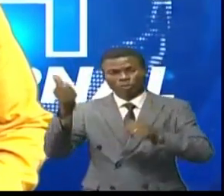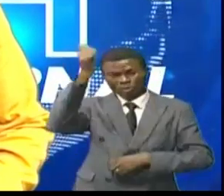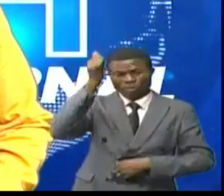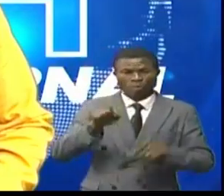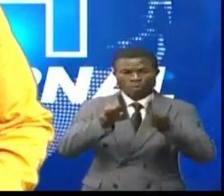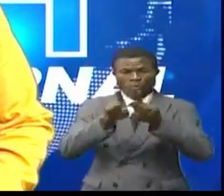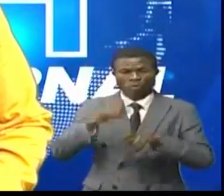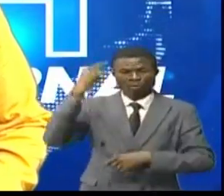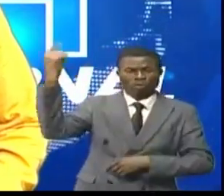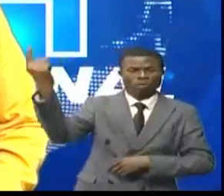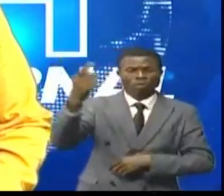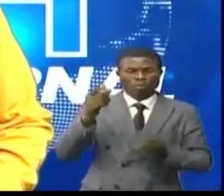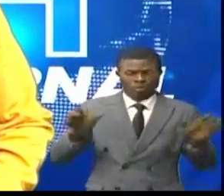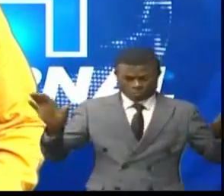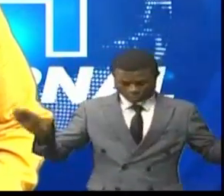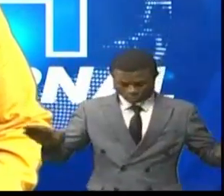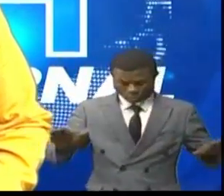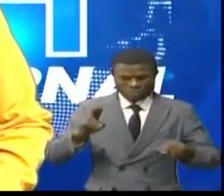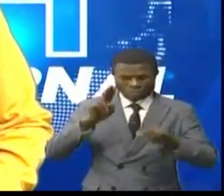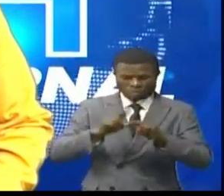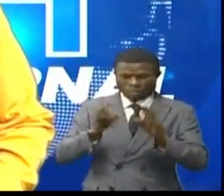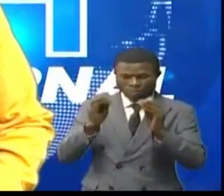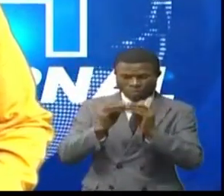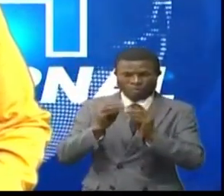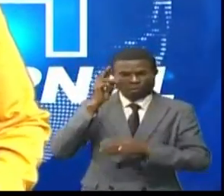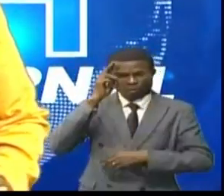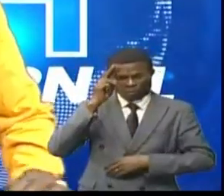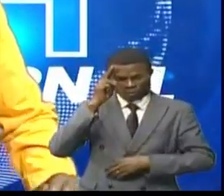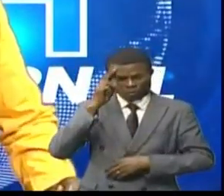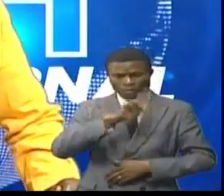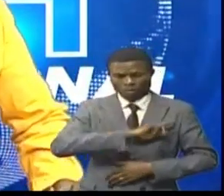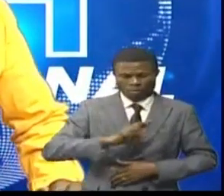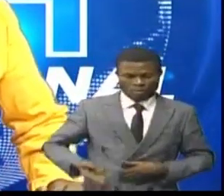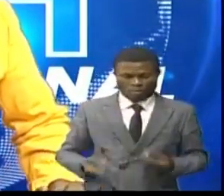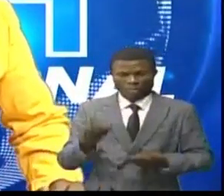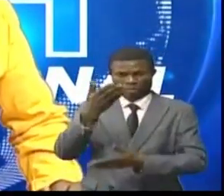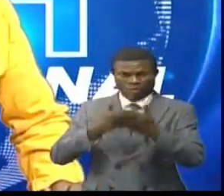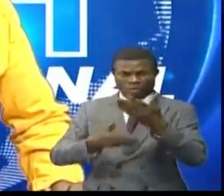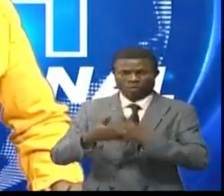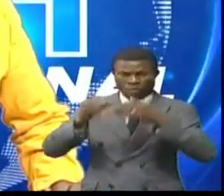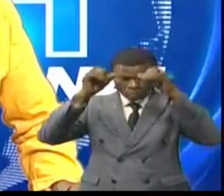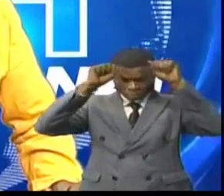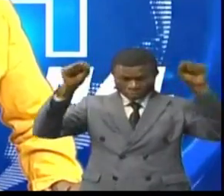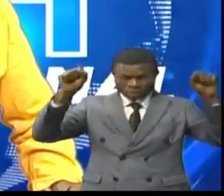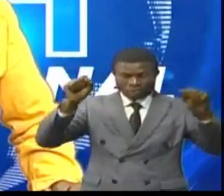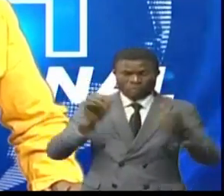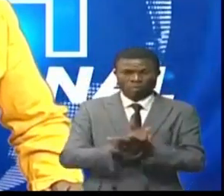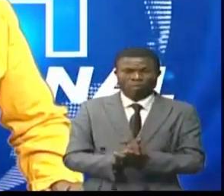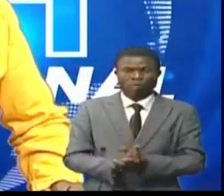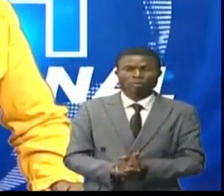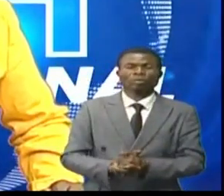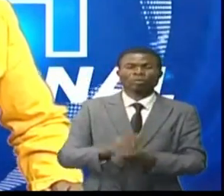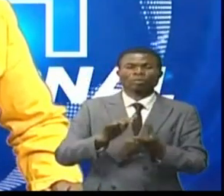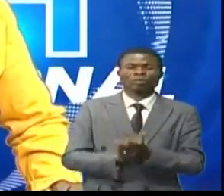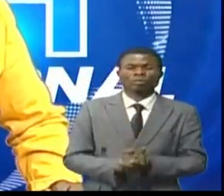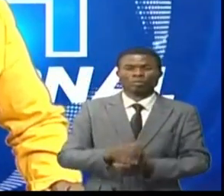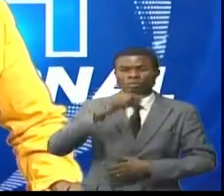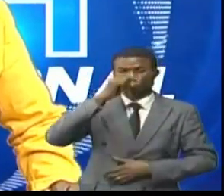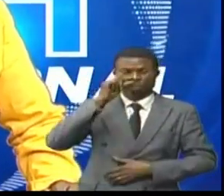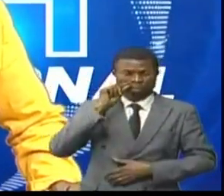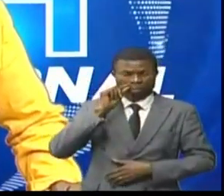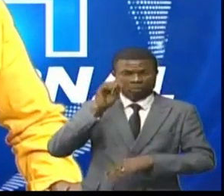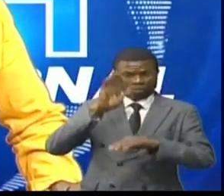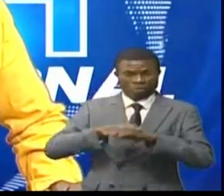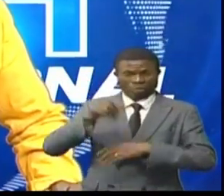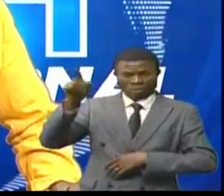monde arabe ont réfléchi sur cette thématique. L'RDC est représentée par le président de la Chambre haute du Parlement qui séjourne à